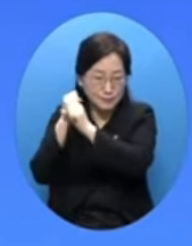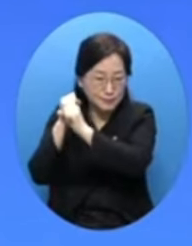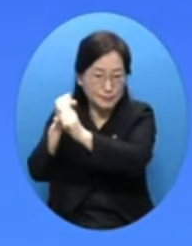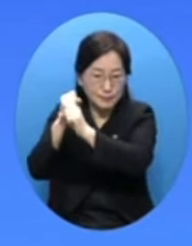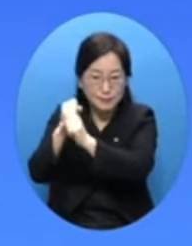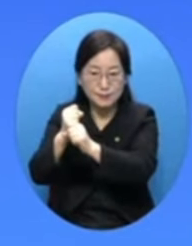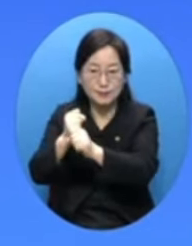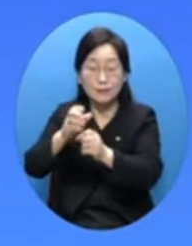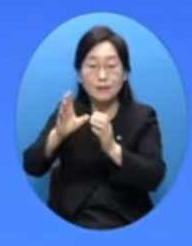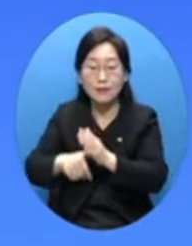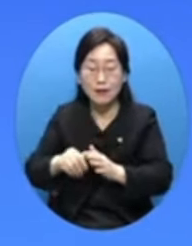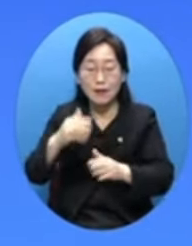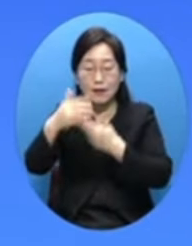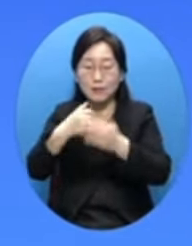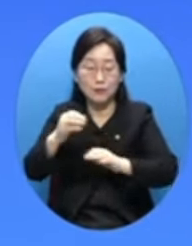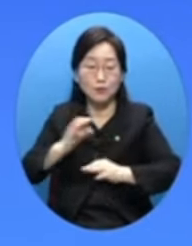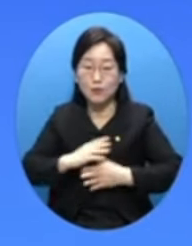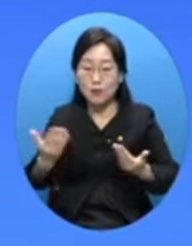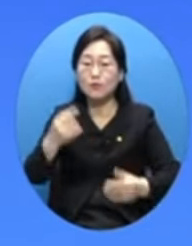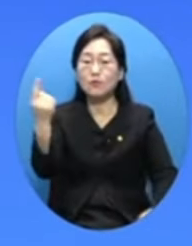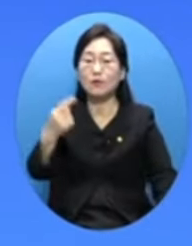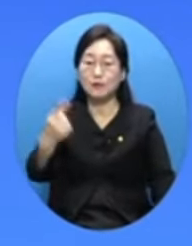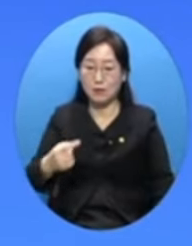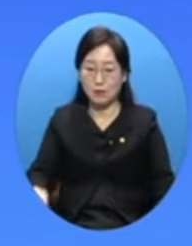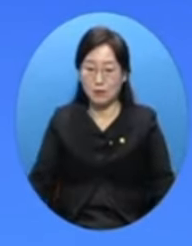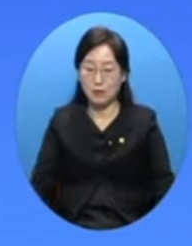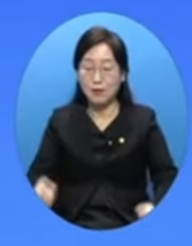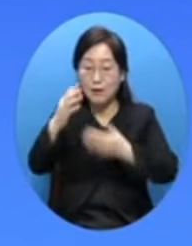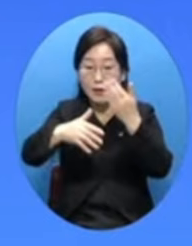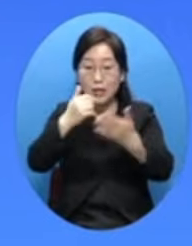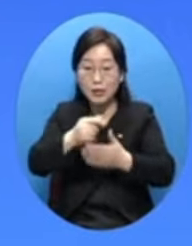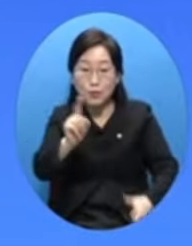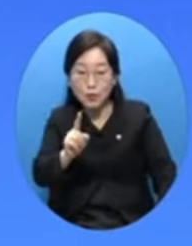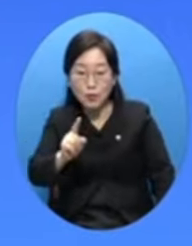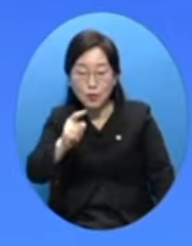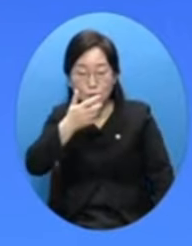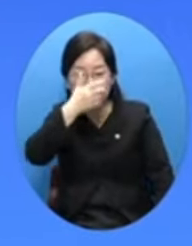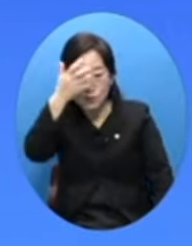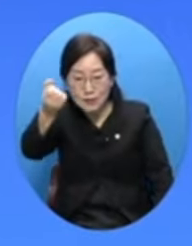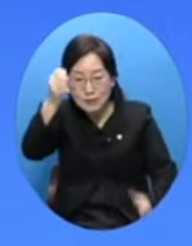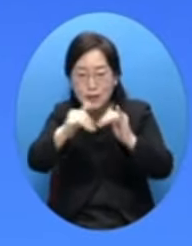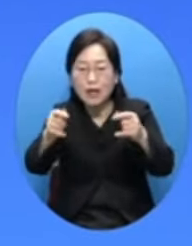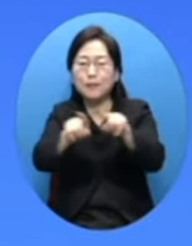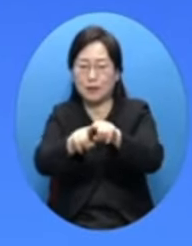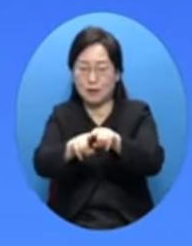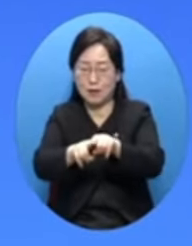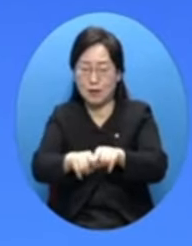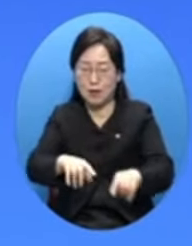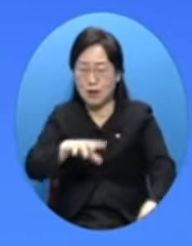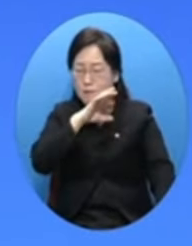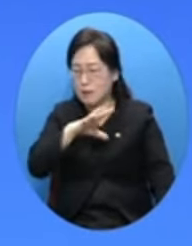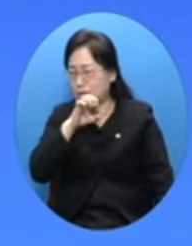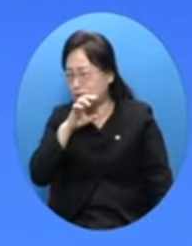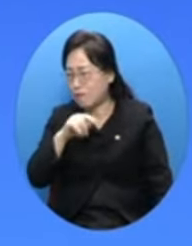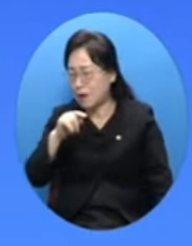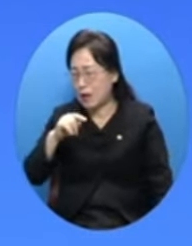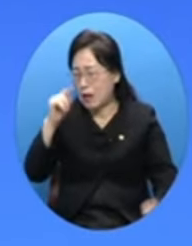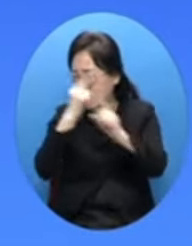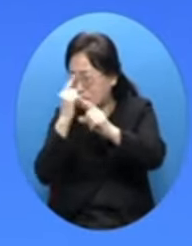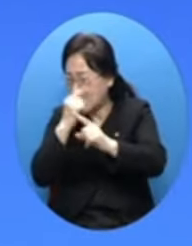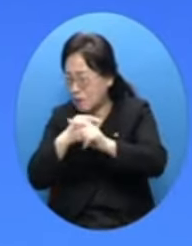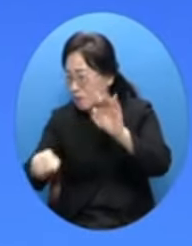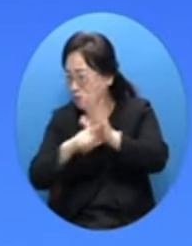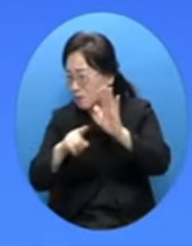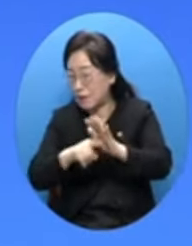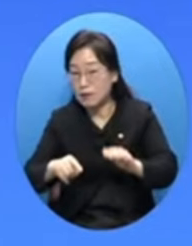때 하나님의 놀라운 역사가 이루어지게 됩니다 하나님은 꿈꾸는 사람과 함께하는 것입니다 절대로 원망 불평하고 부정적이라고 말하고 하는